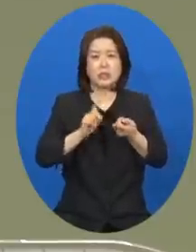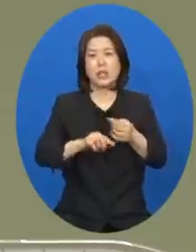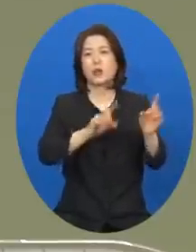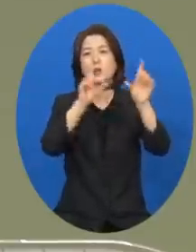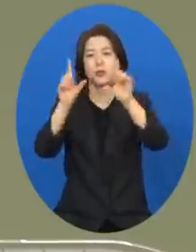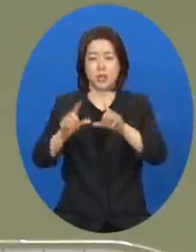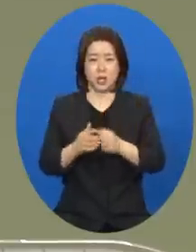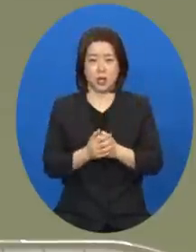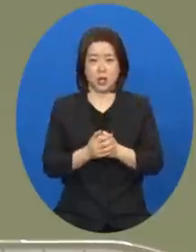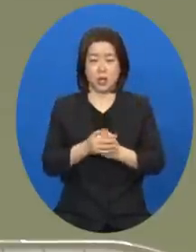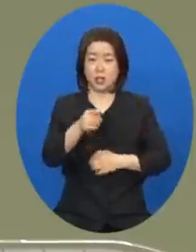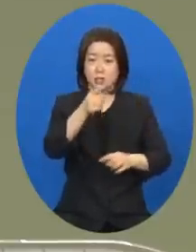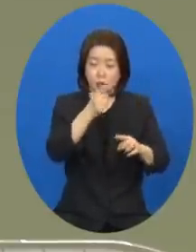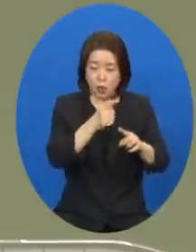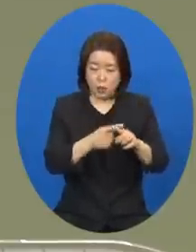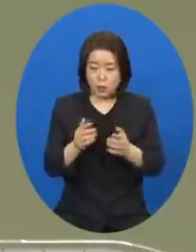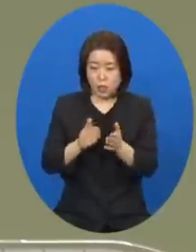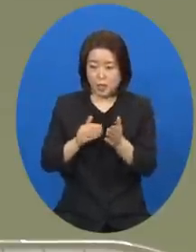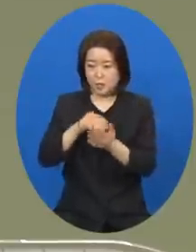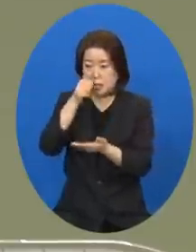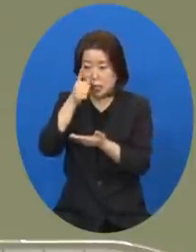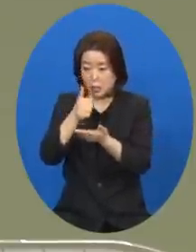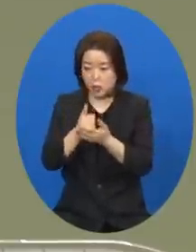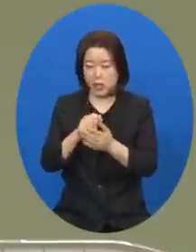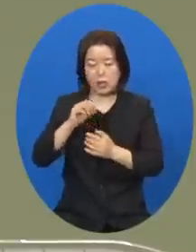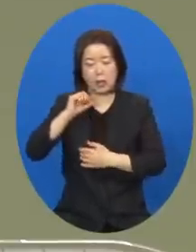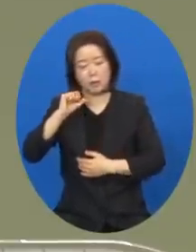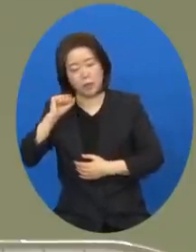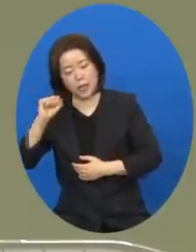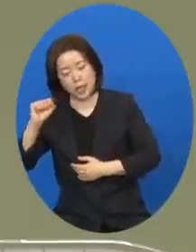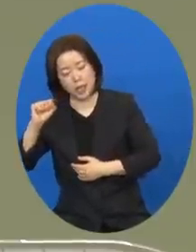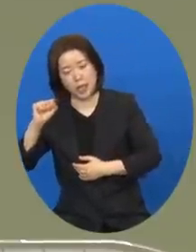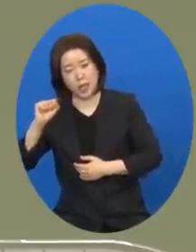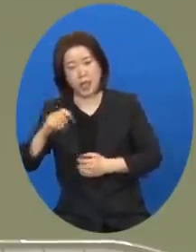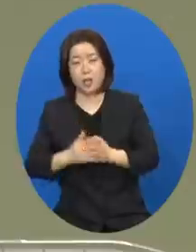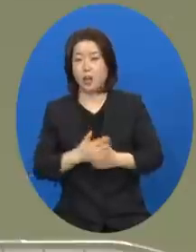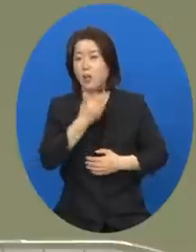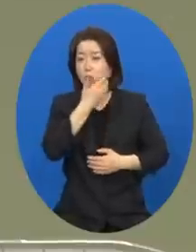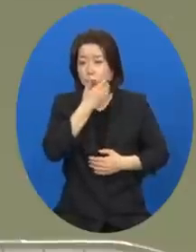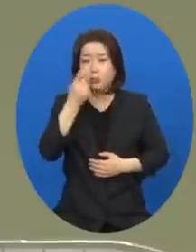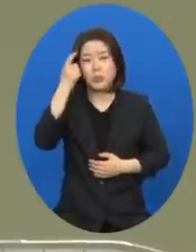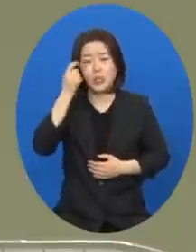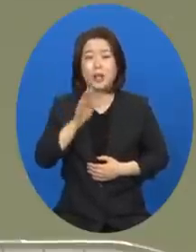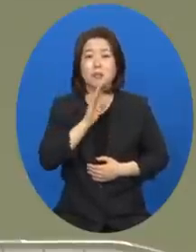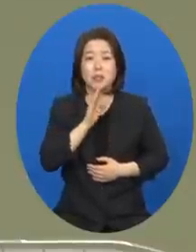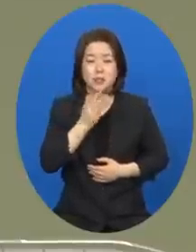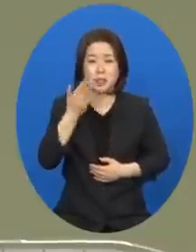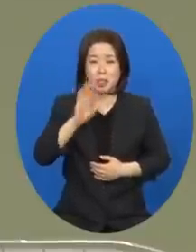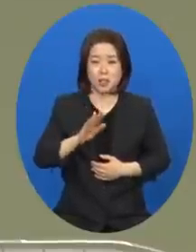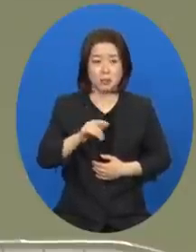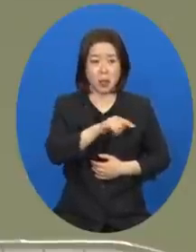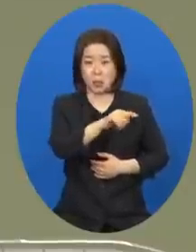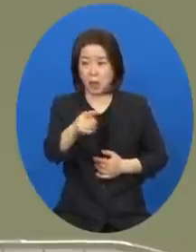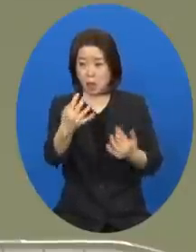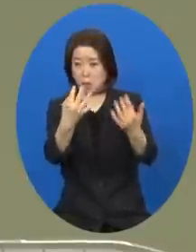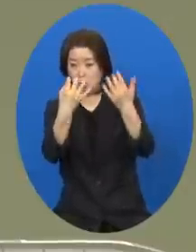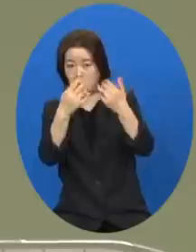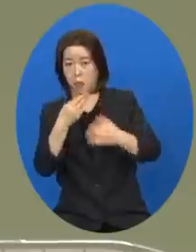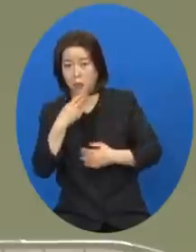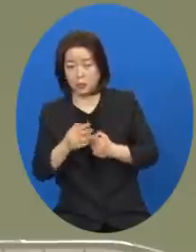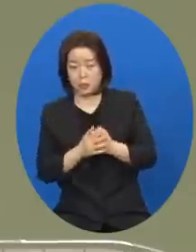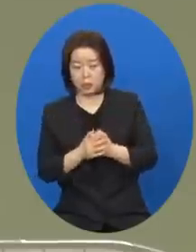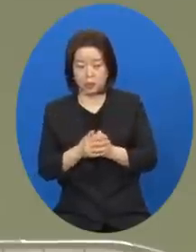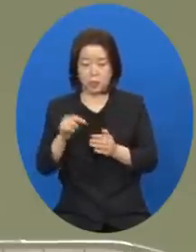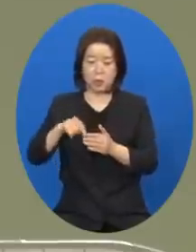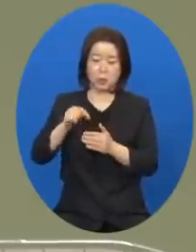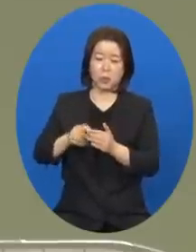은밀한 죄의 종노릇 해요. 부끄럽게는 생각해요. 근데 사람이 몰라. 그러면 여전히